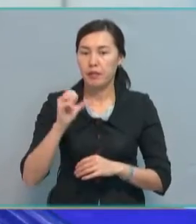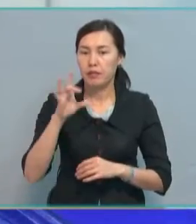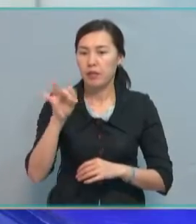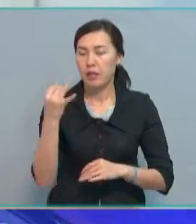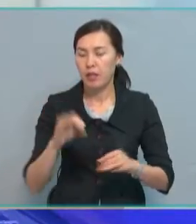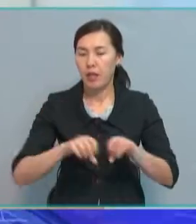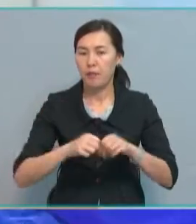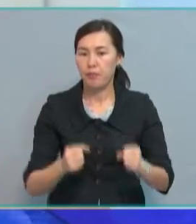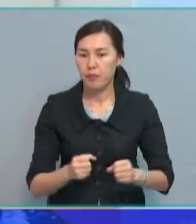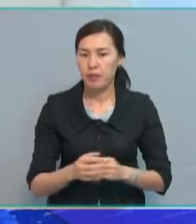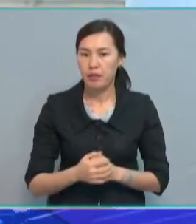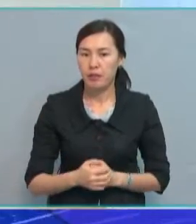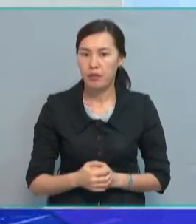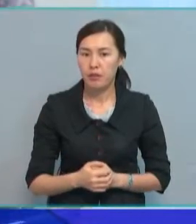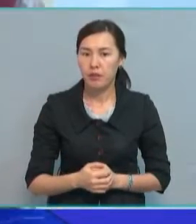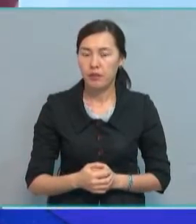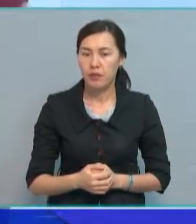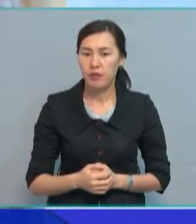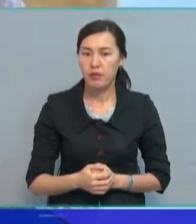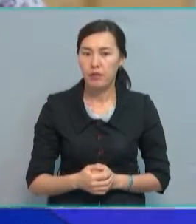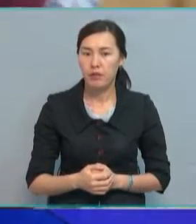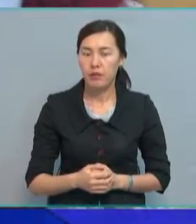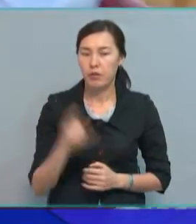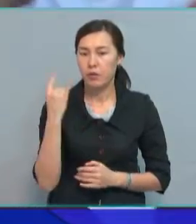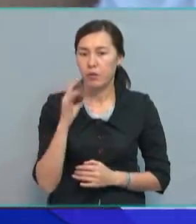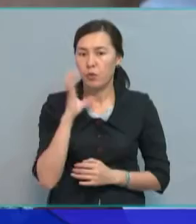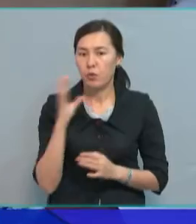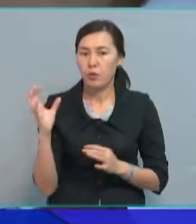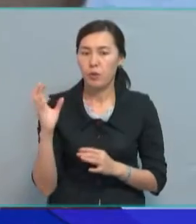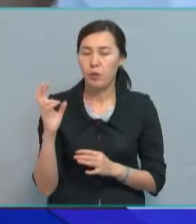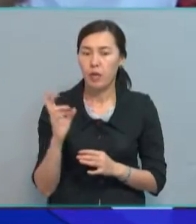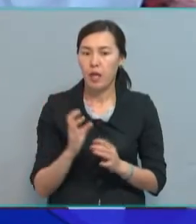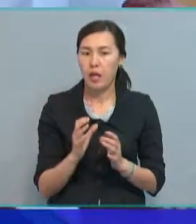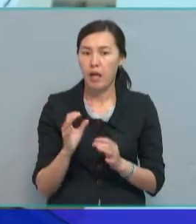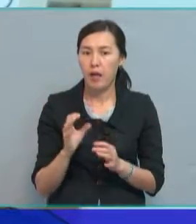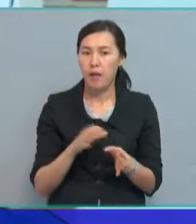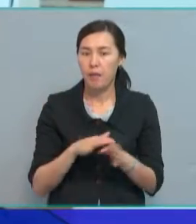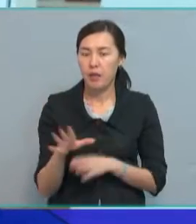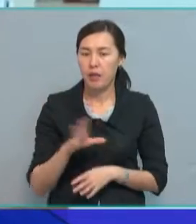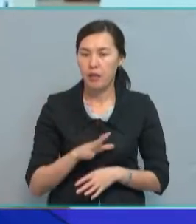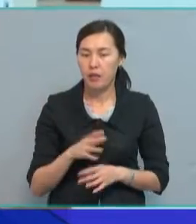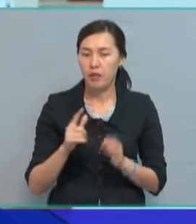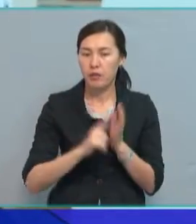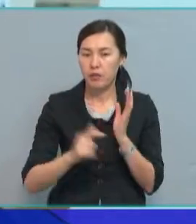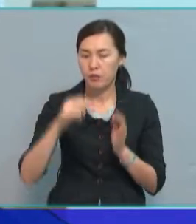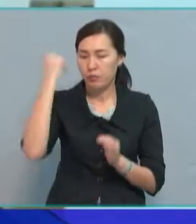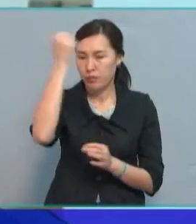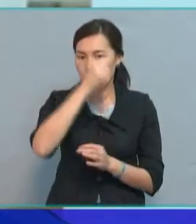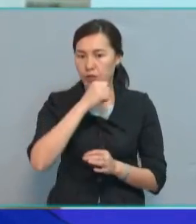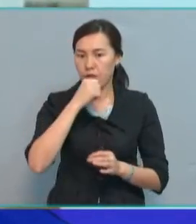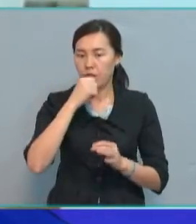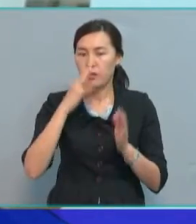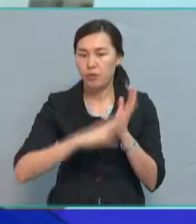Сонымен қабырғалар жарылып кетті. Мына жақтан терезеден су лайымен бірақ келді. Жасы 70-тің 9-ына